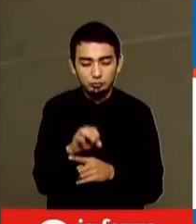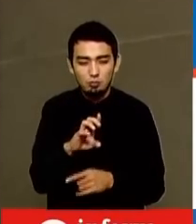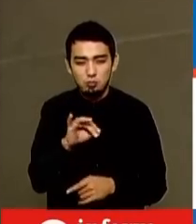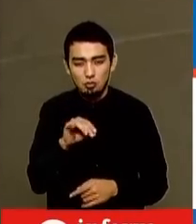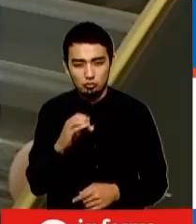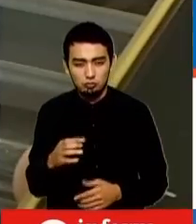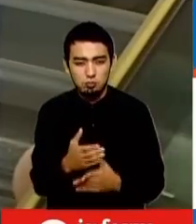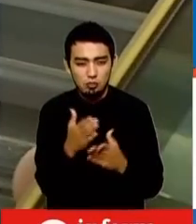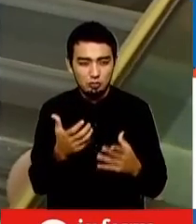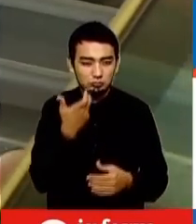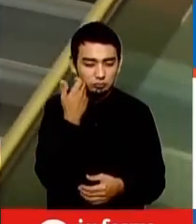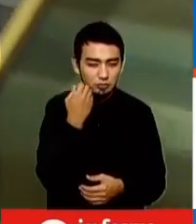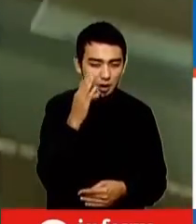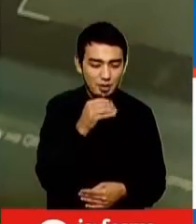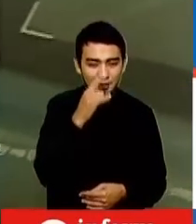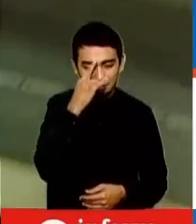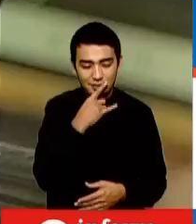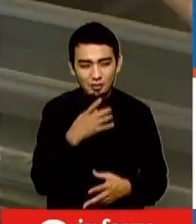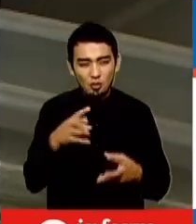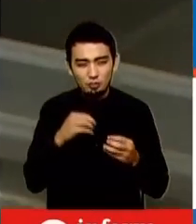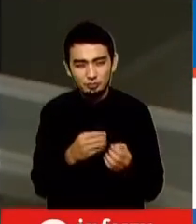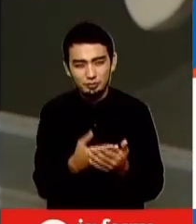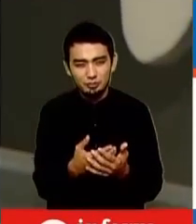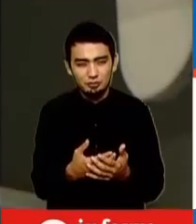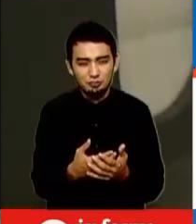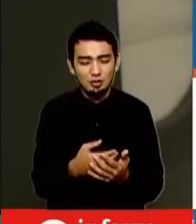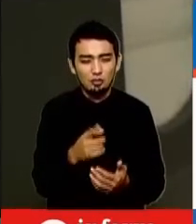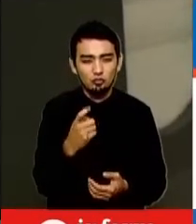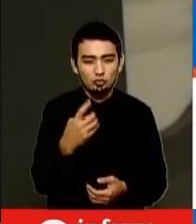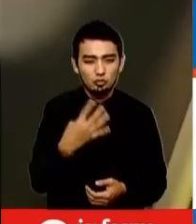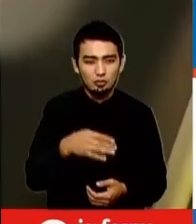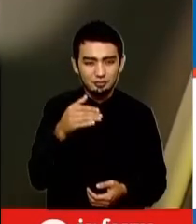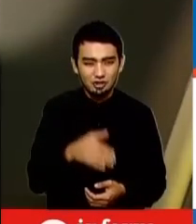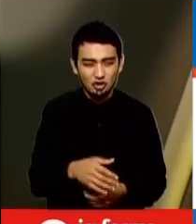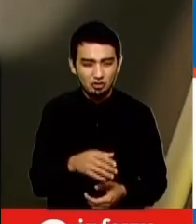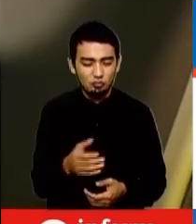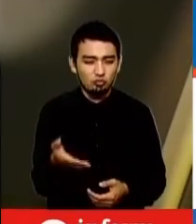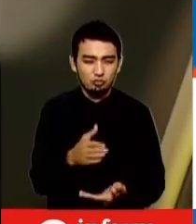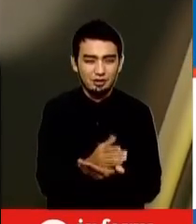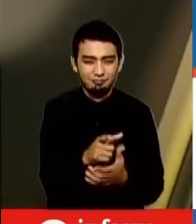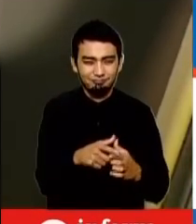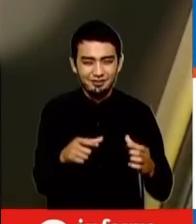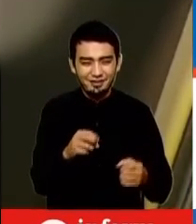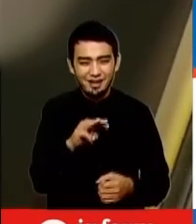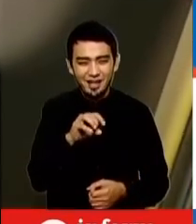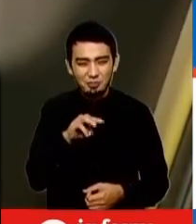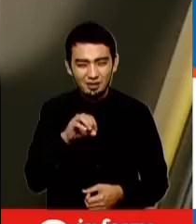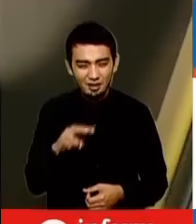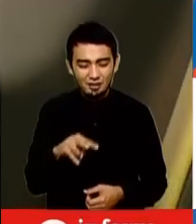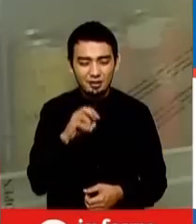вы получаете. Всего по Казахстану насчитывается свыше 140 тысяч посттерминалов. Подробнее об акции можно прочитать на